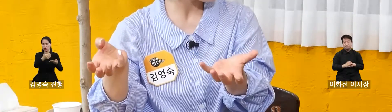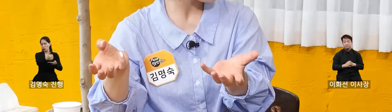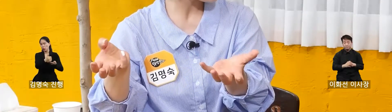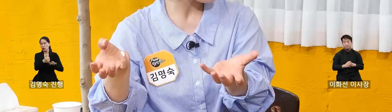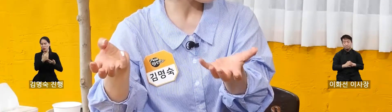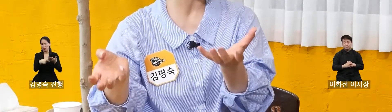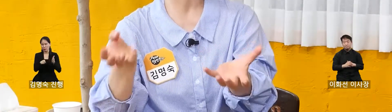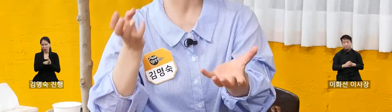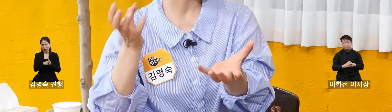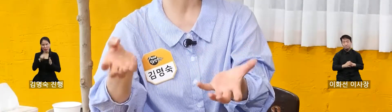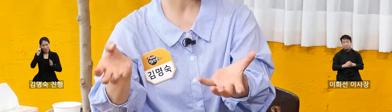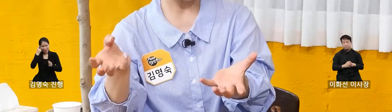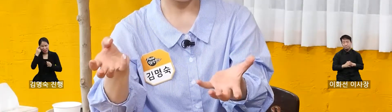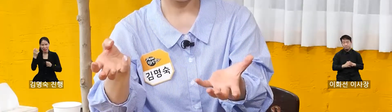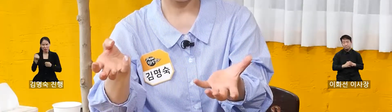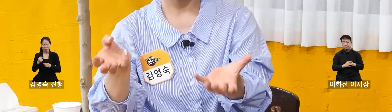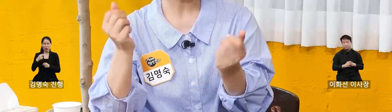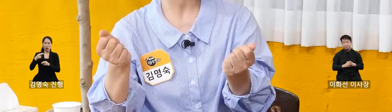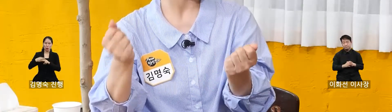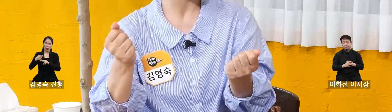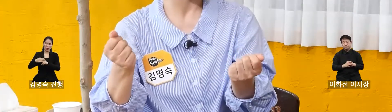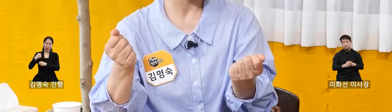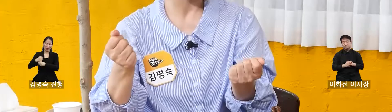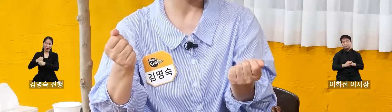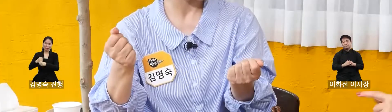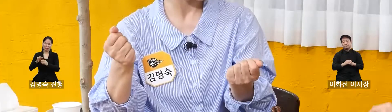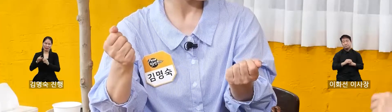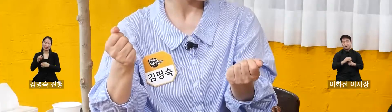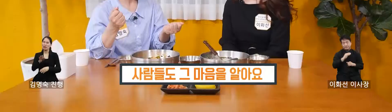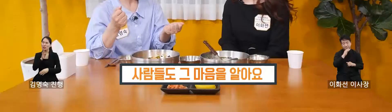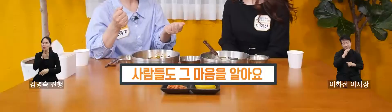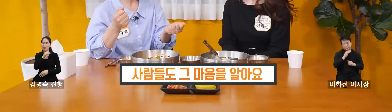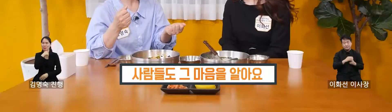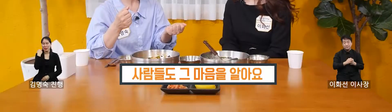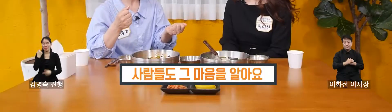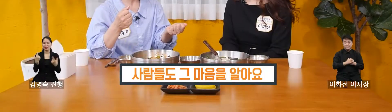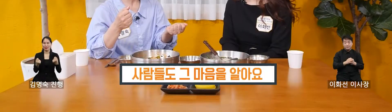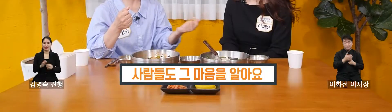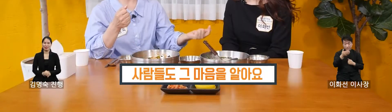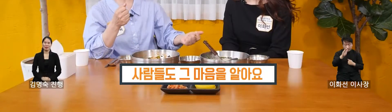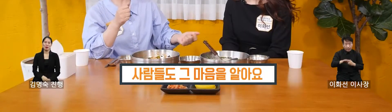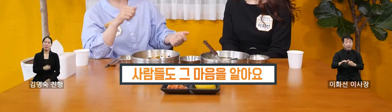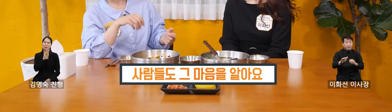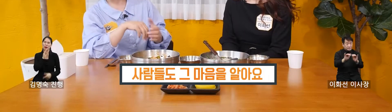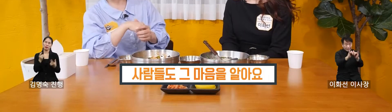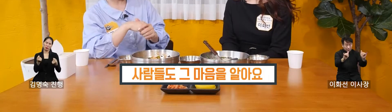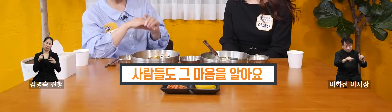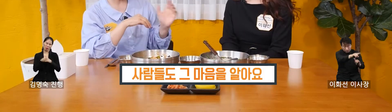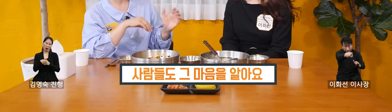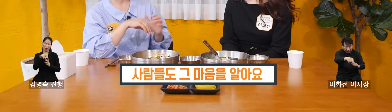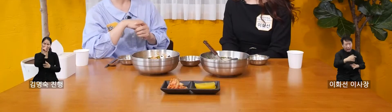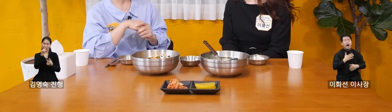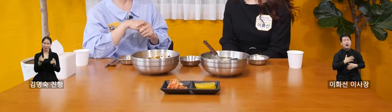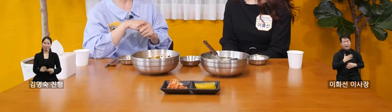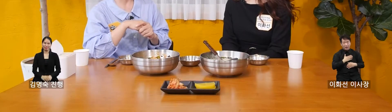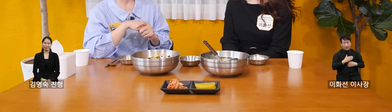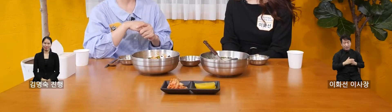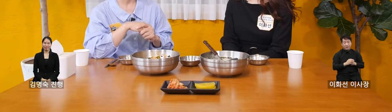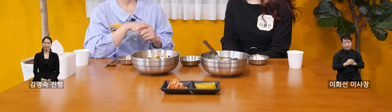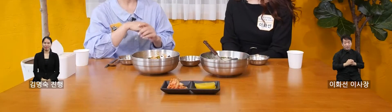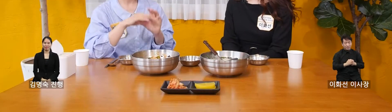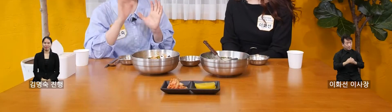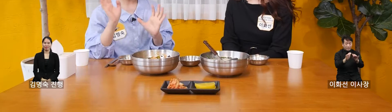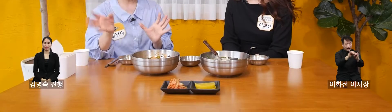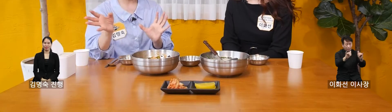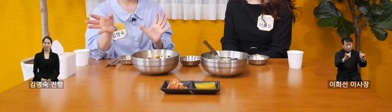네. 생각하면서 만든 네. 요리가 정말 맛있는 것 같아요. 근데 또 사람들은 그거 알아요. 네, 알죠. 사람을 속일 수 없어요. 네.